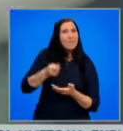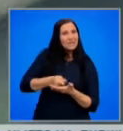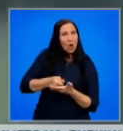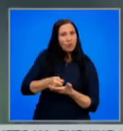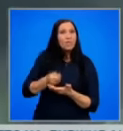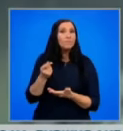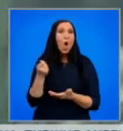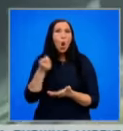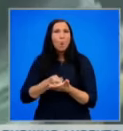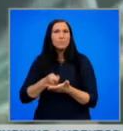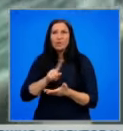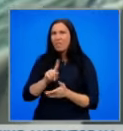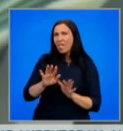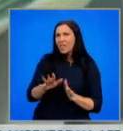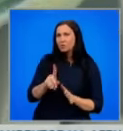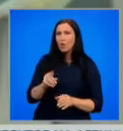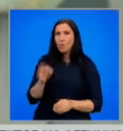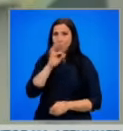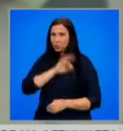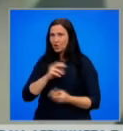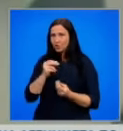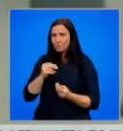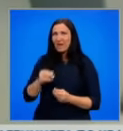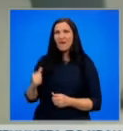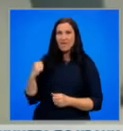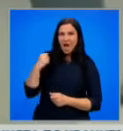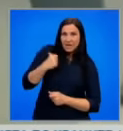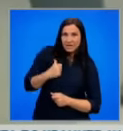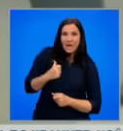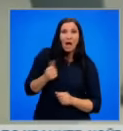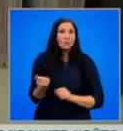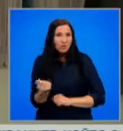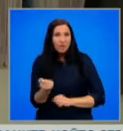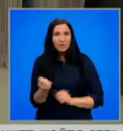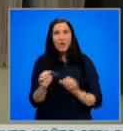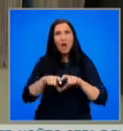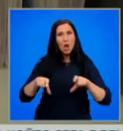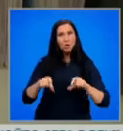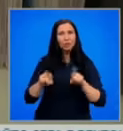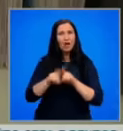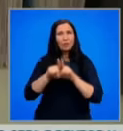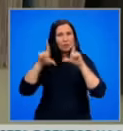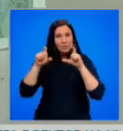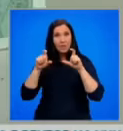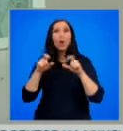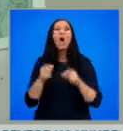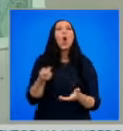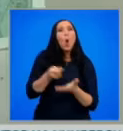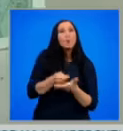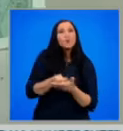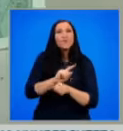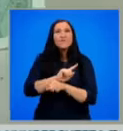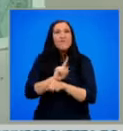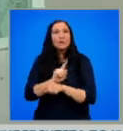не е нещо, което получаваше ни пари в сака или в чекмеджето или килчетата, както беха на снимките. Комисионните в момента са под формата